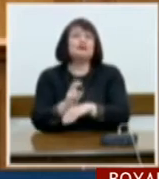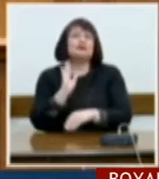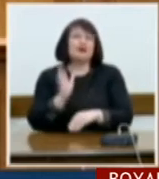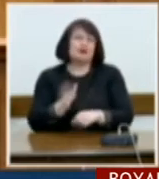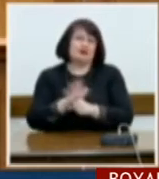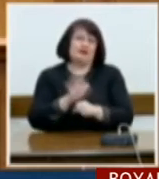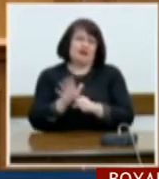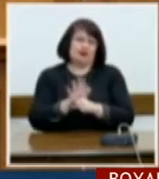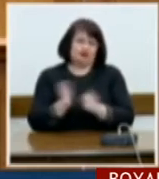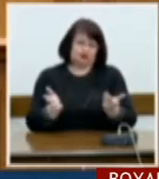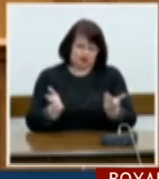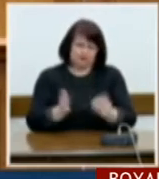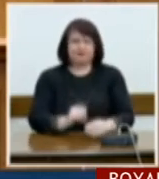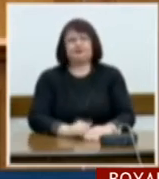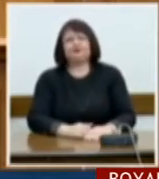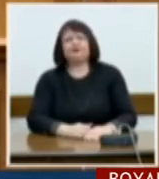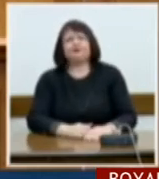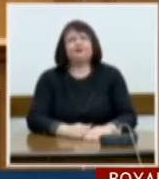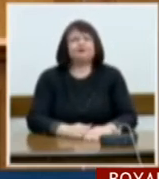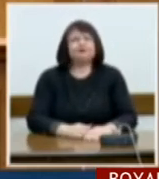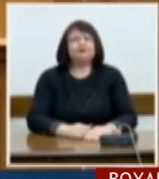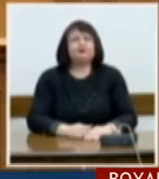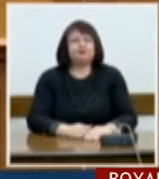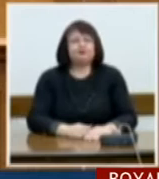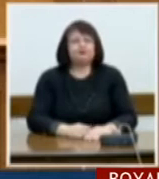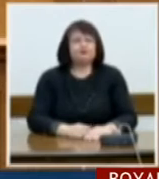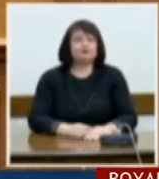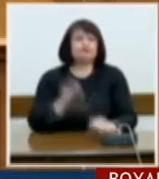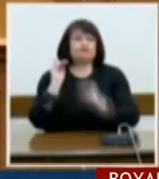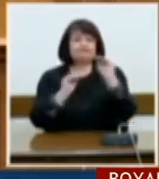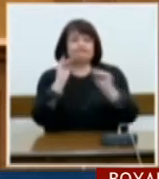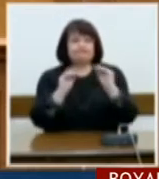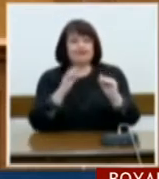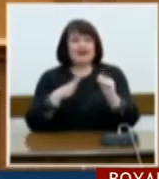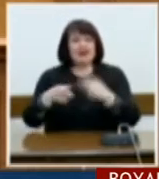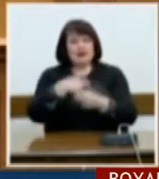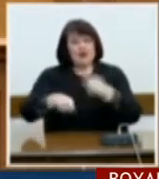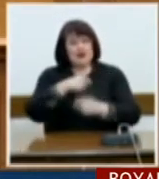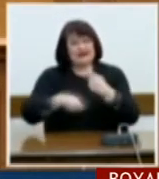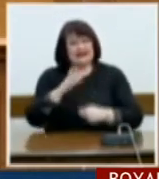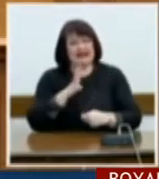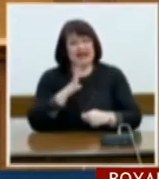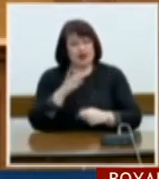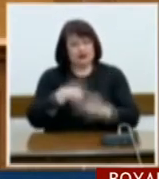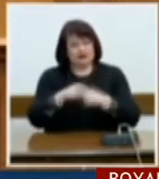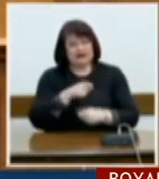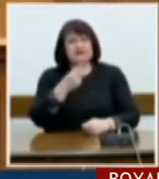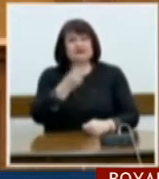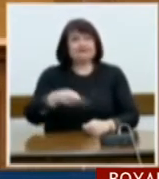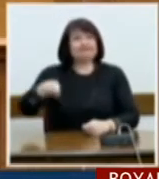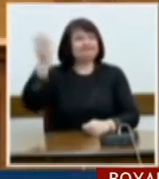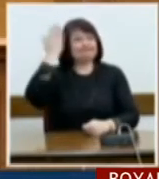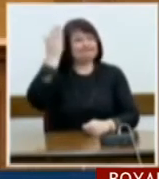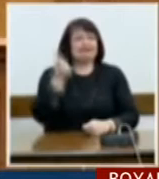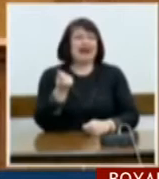καλύψουν. Αυτή η αυξημένη ζήτηση πράγματι ανέβασε τις τιμές